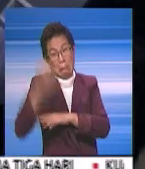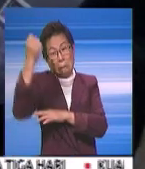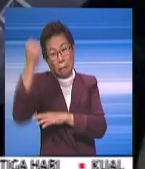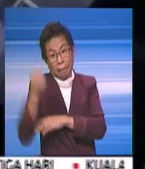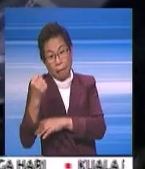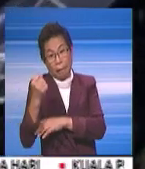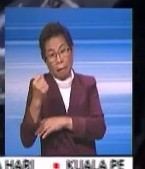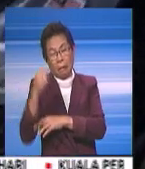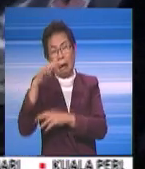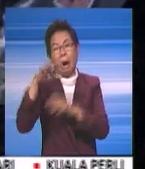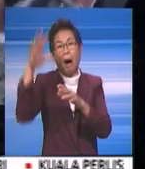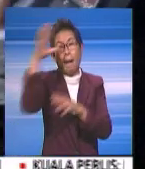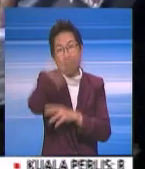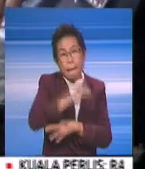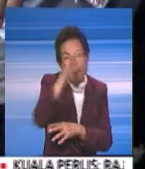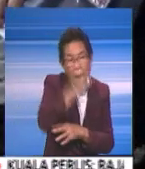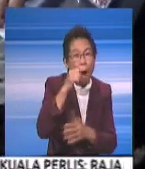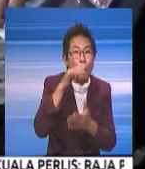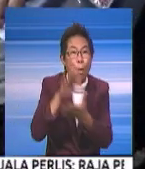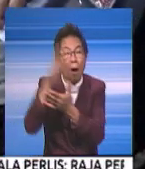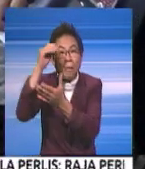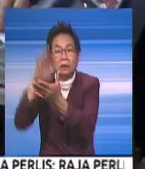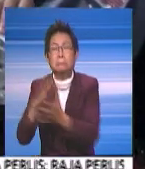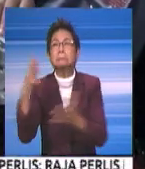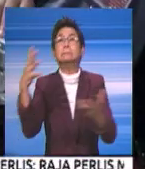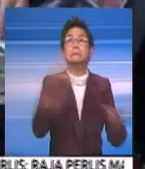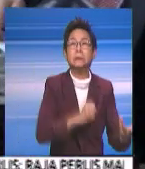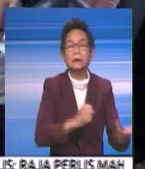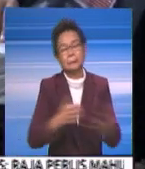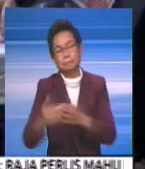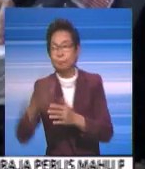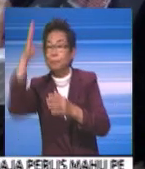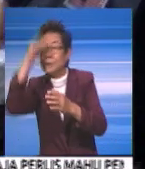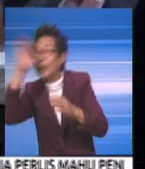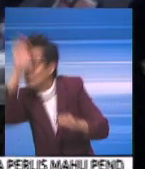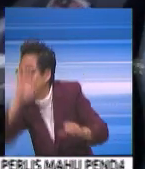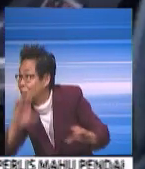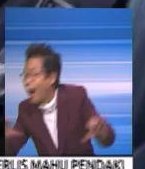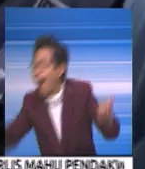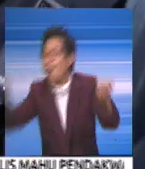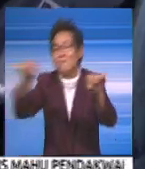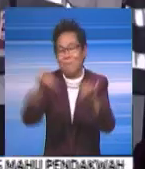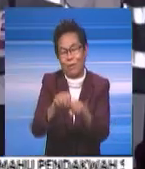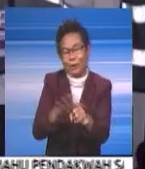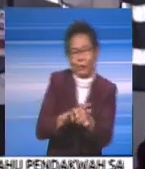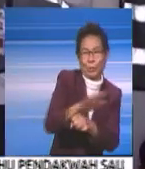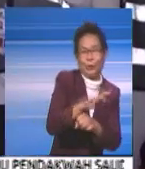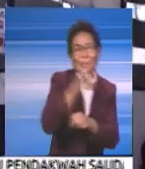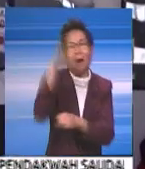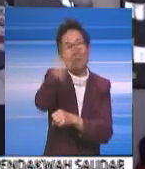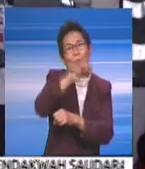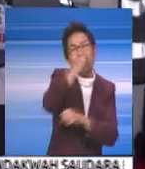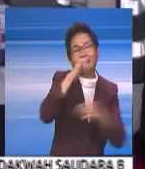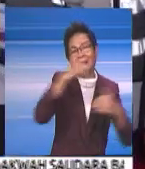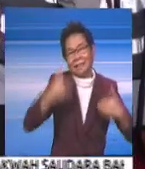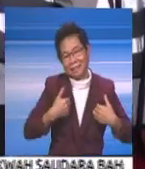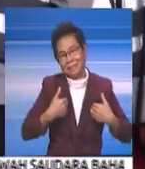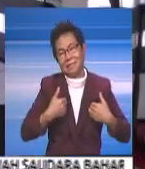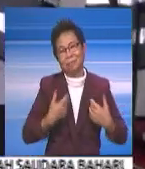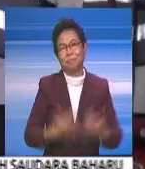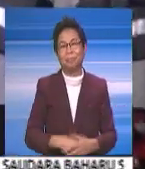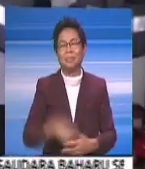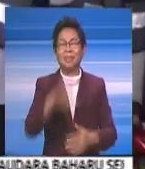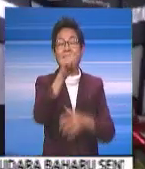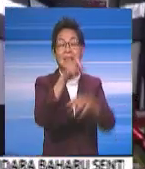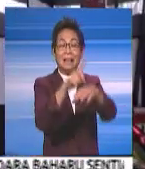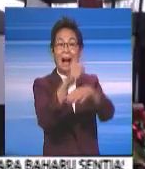asak-asak dan tertinggal suami, tertinggal isteri sebagainya, kita terpaksa mencari pasangan-pasangan mereka supaya mereka lengkap. Tidak ada yang tertinggal walaupun seorang di Arafah.